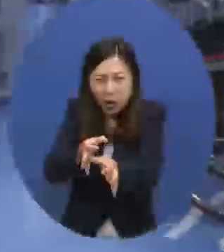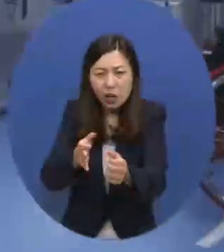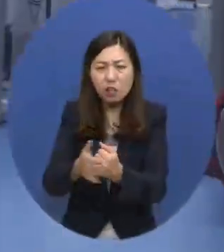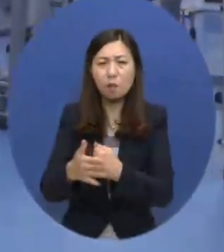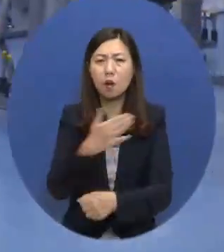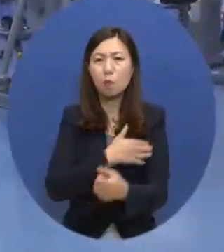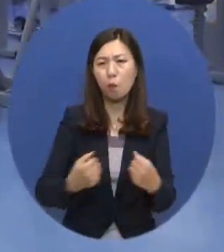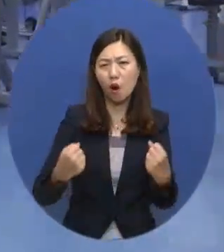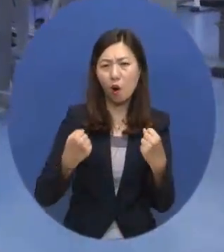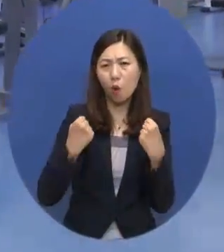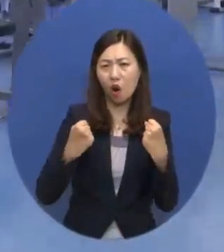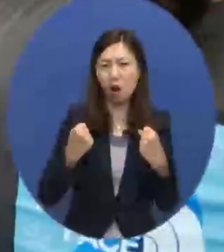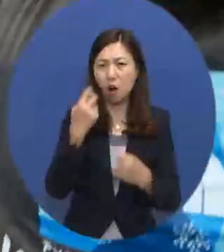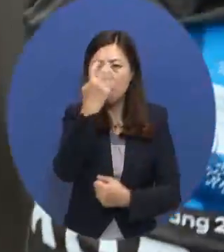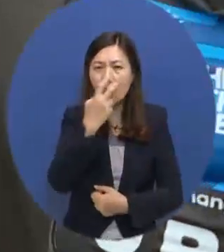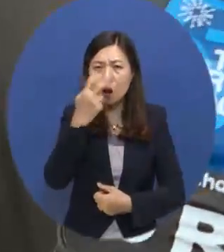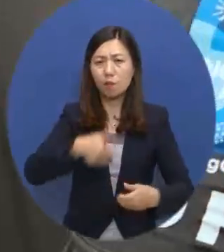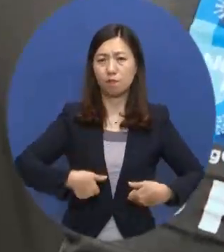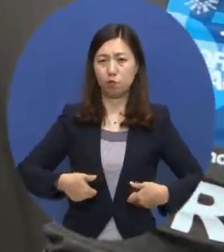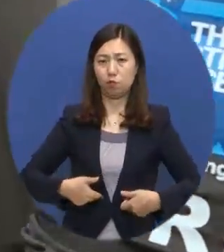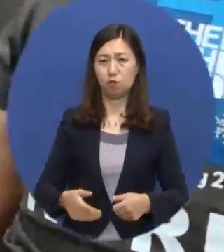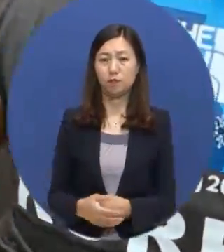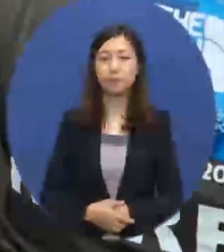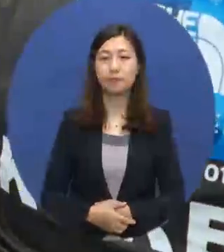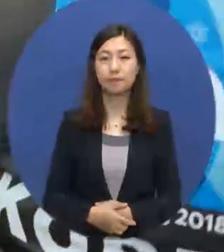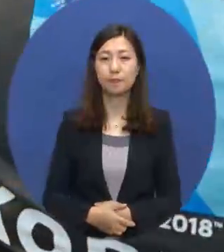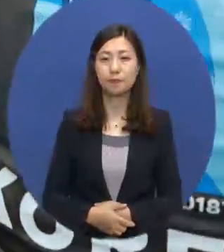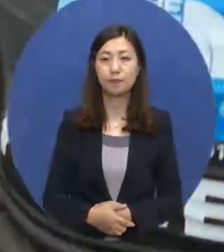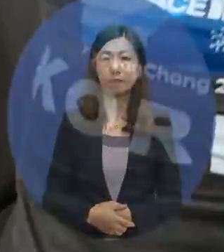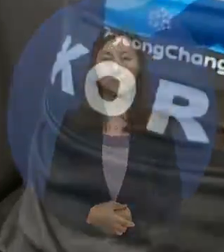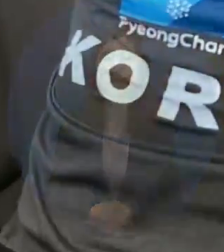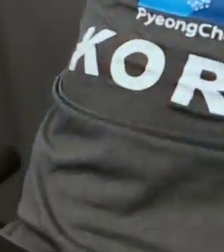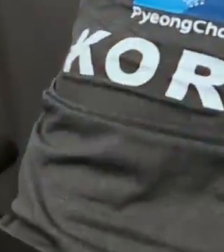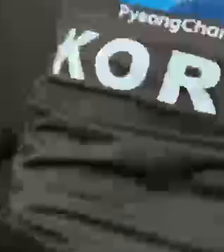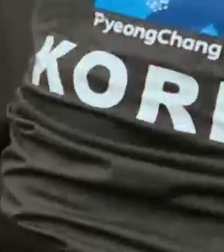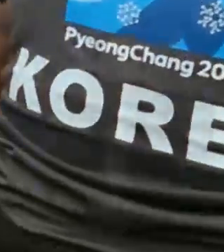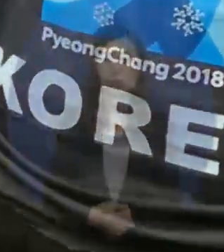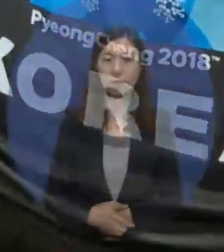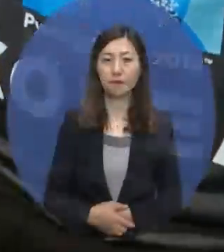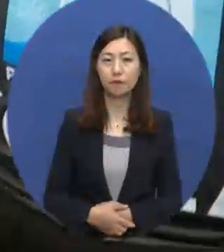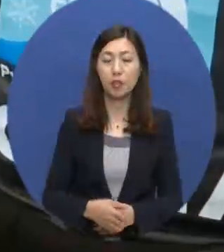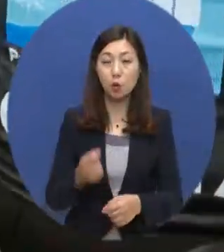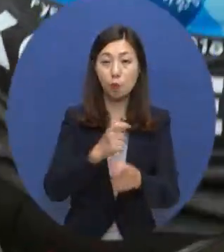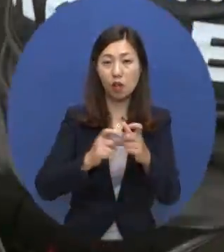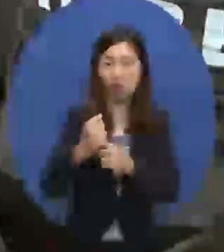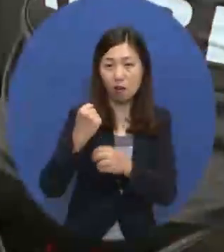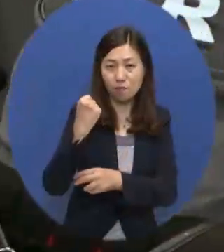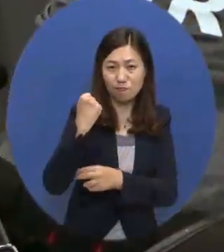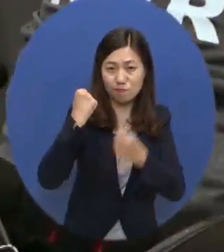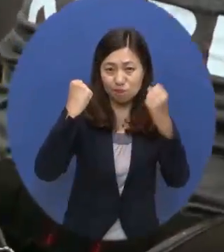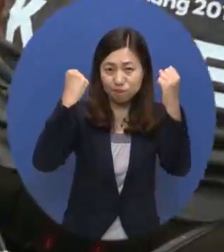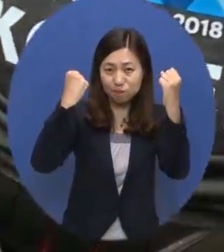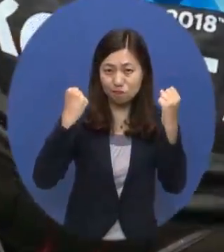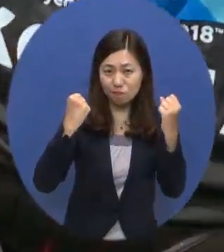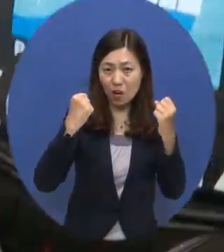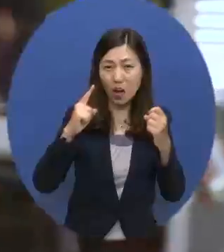체력 관리도 중요한데요. 쭉! 더! 가끔씩 좀만 더 펴고! 더!